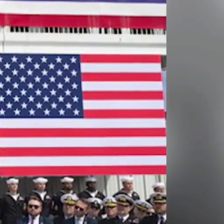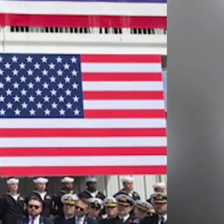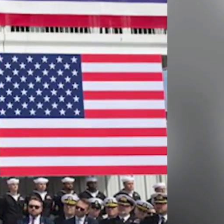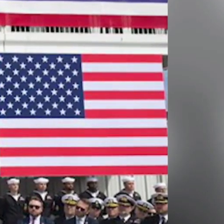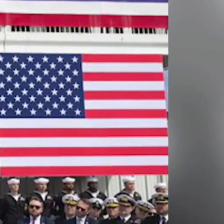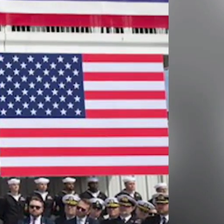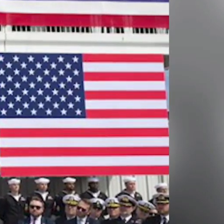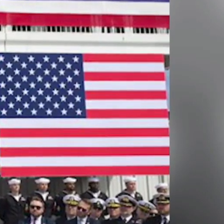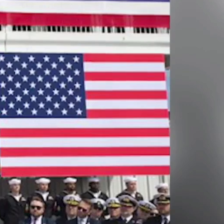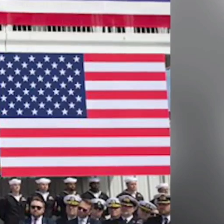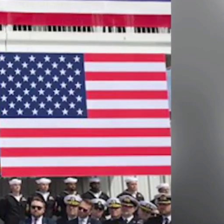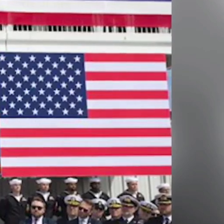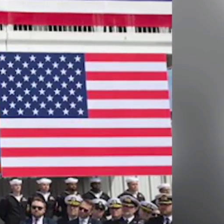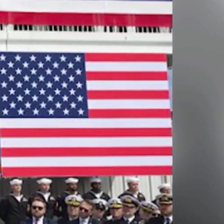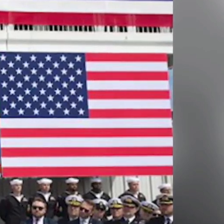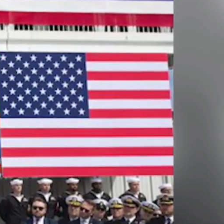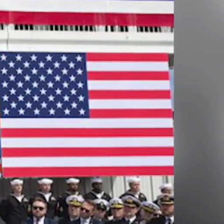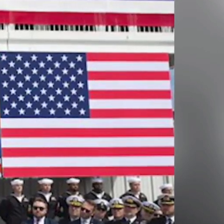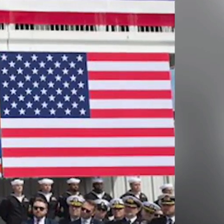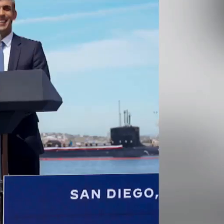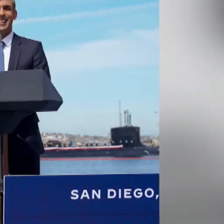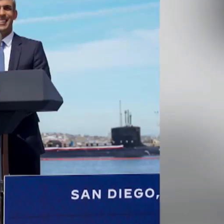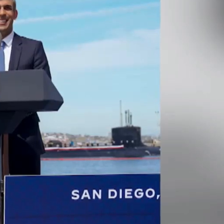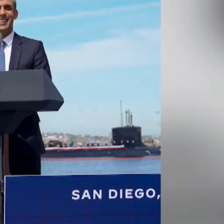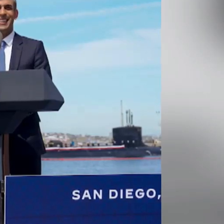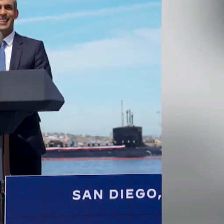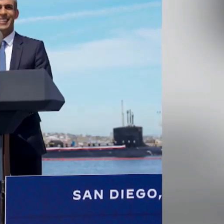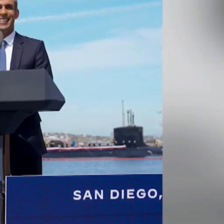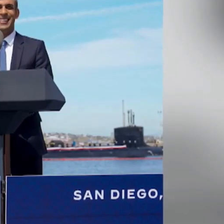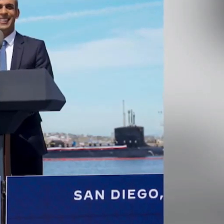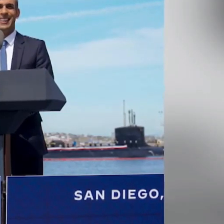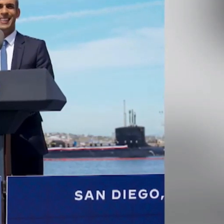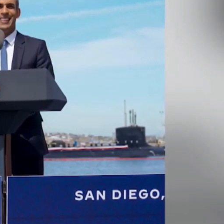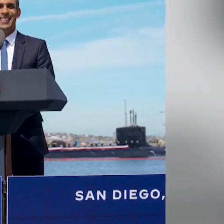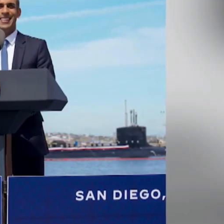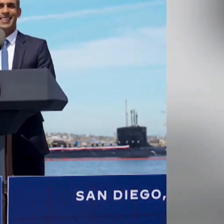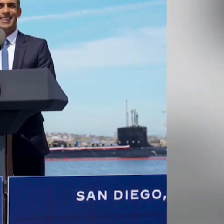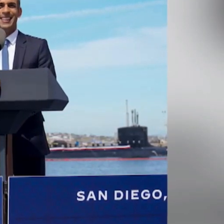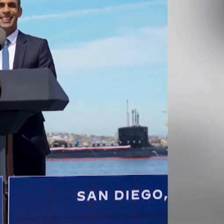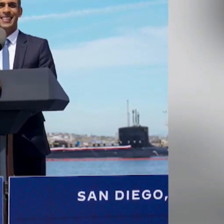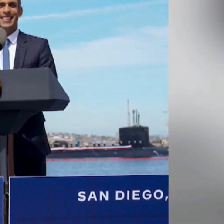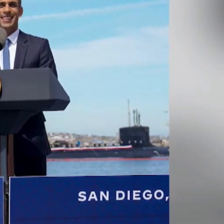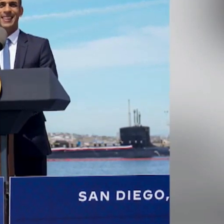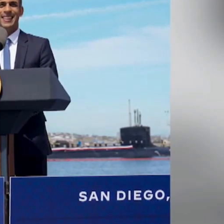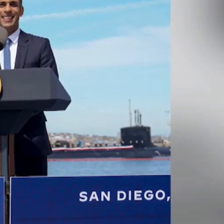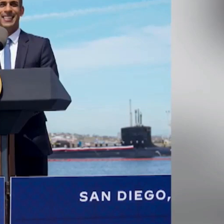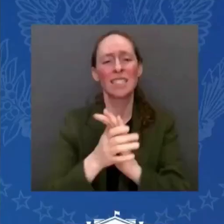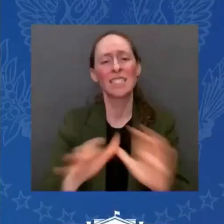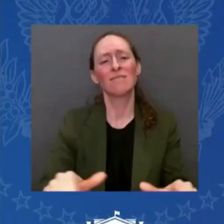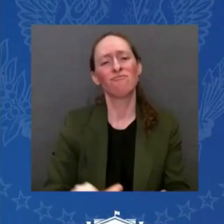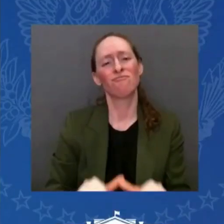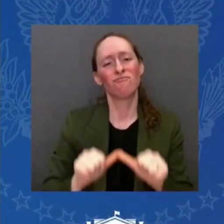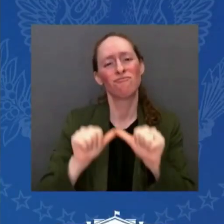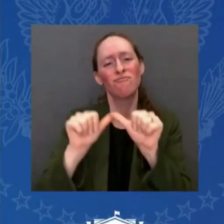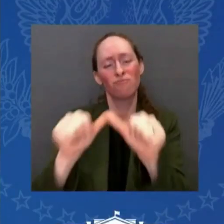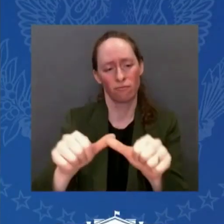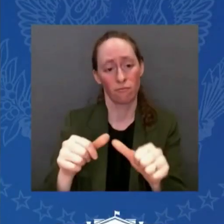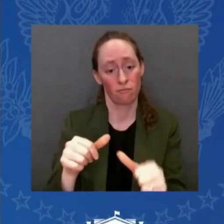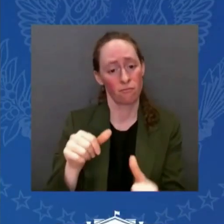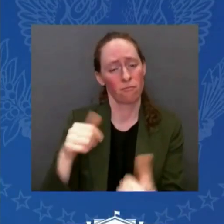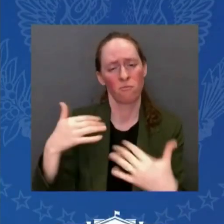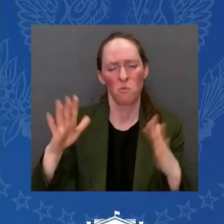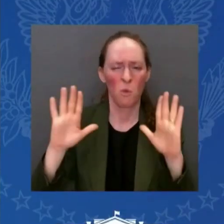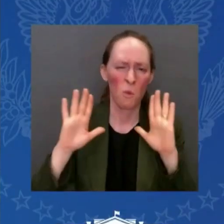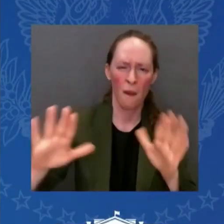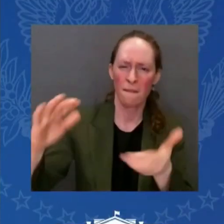Biden na committed ang tatlong bansa sa pagtitiyak na mananatiling free at open ang Indo-Pacific region. Forging this